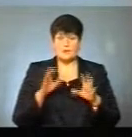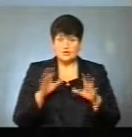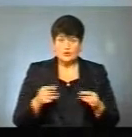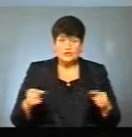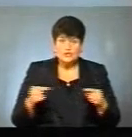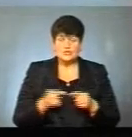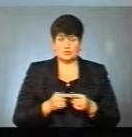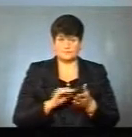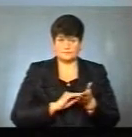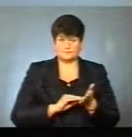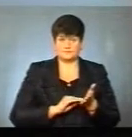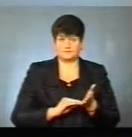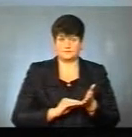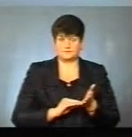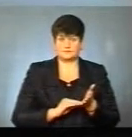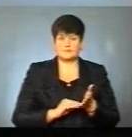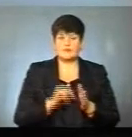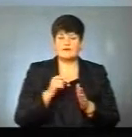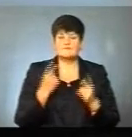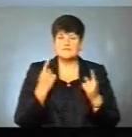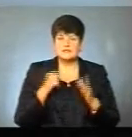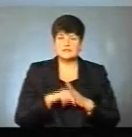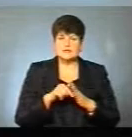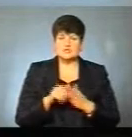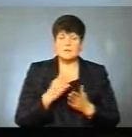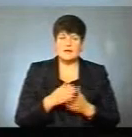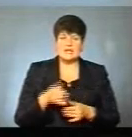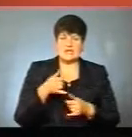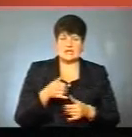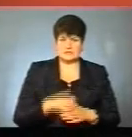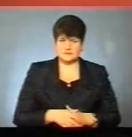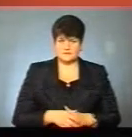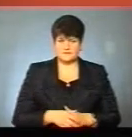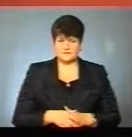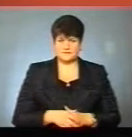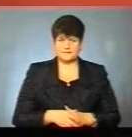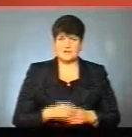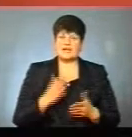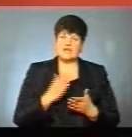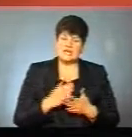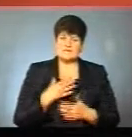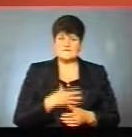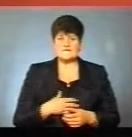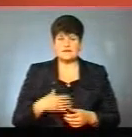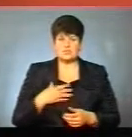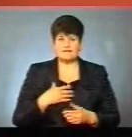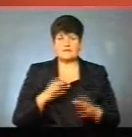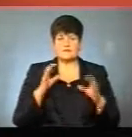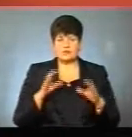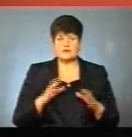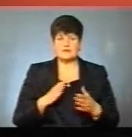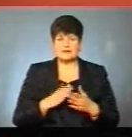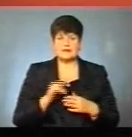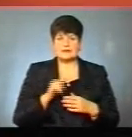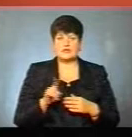чітко передбачено. Все ж таки роль велику грає ріст. Чи є важливим, чи є в законодавстві те, що